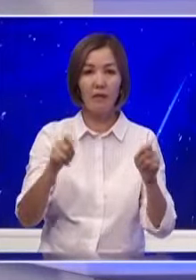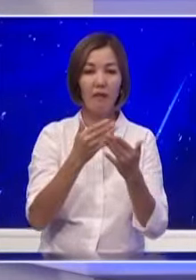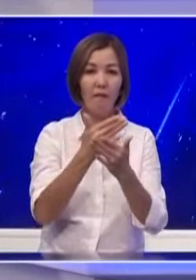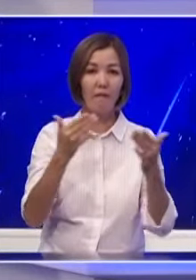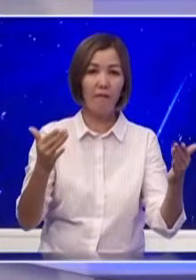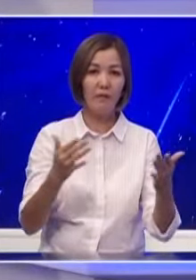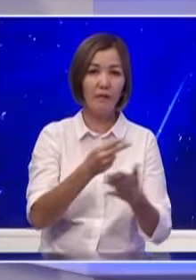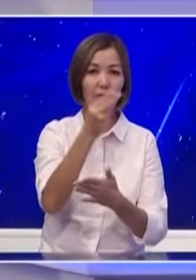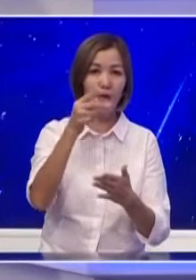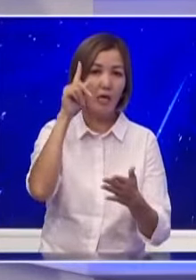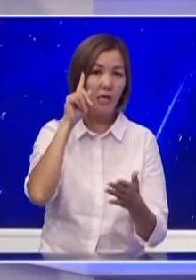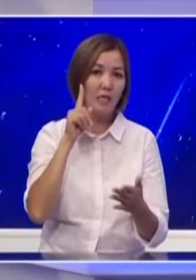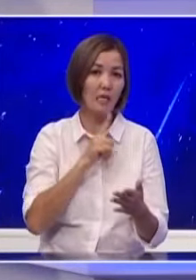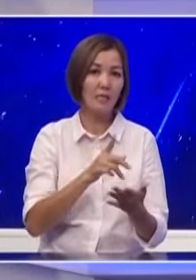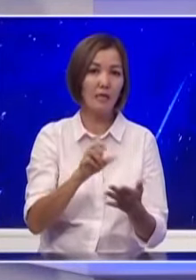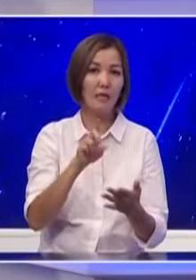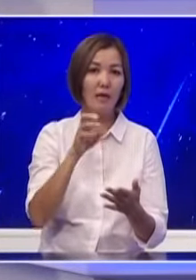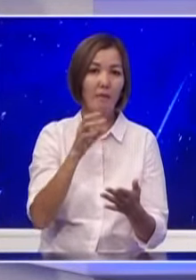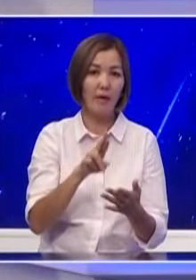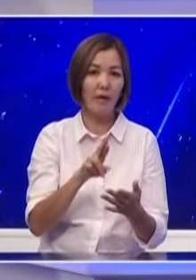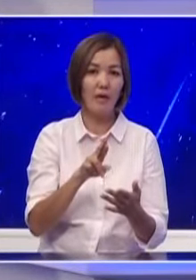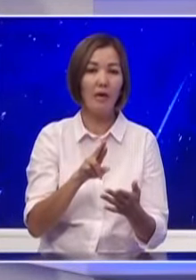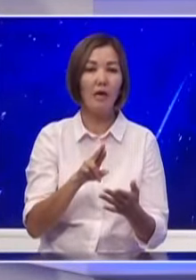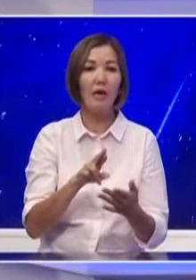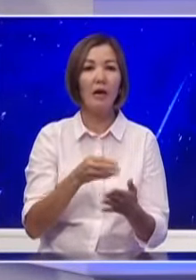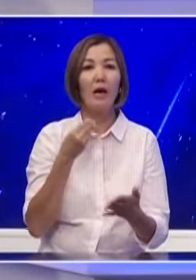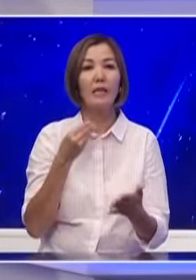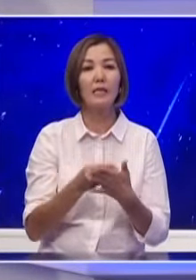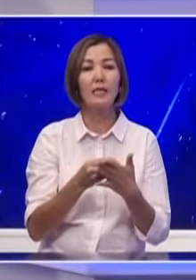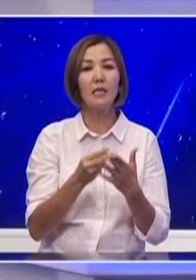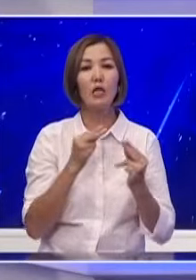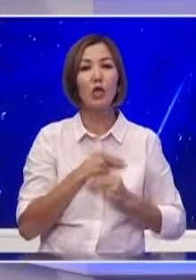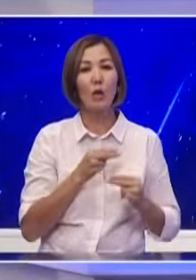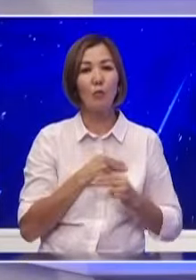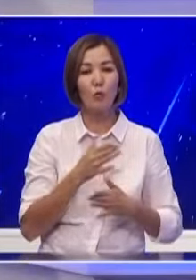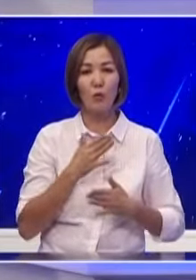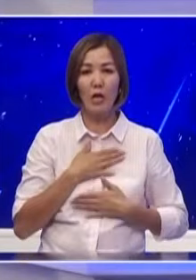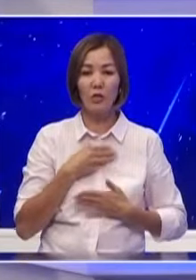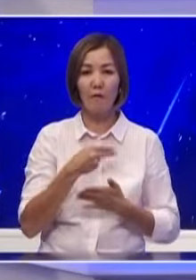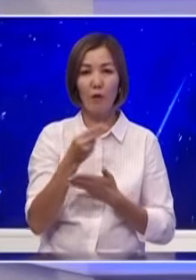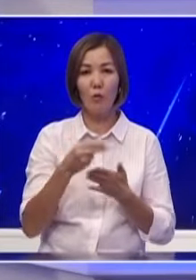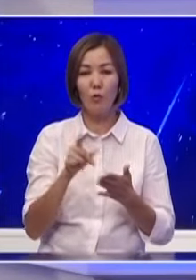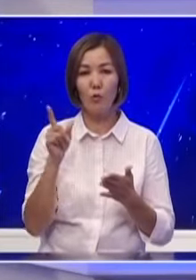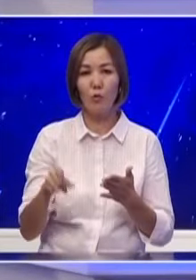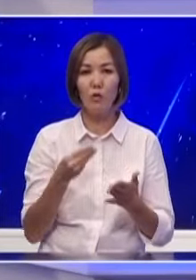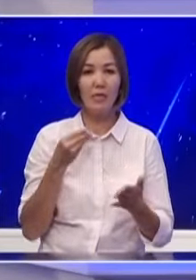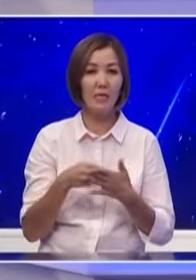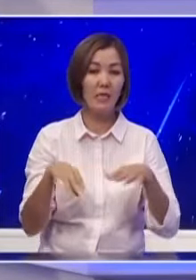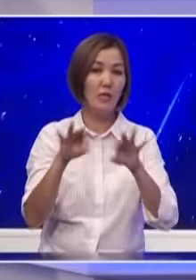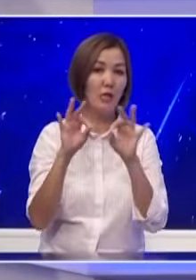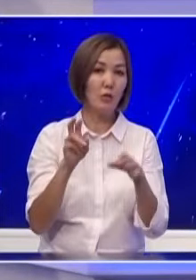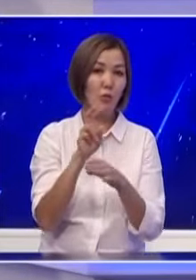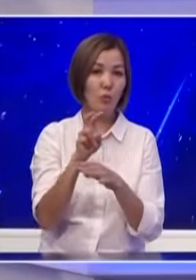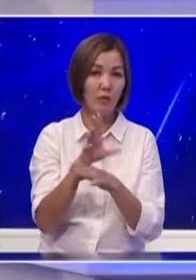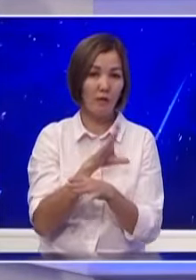картин казахстанского художника Абая Чунчалинова. Оценить работы нашего соотечественника собрались ценители искусства.